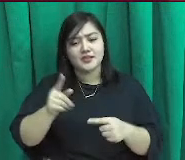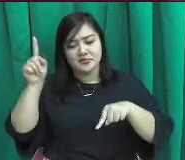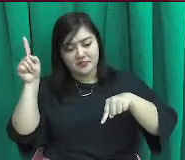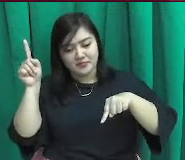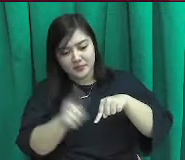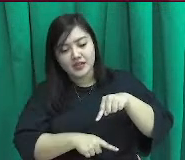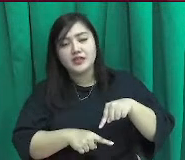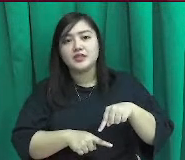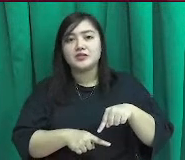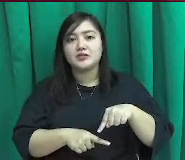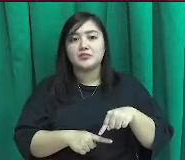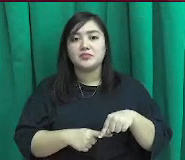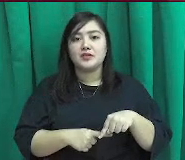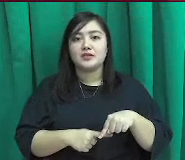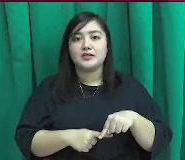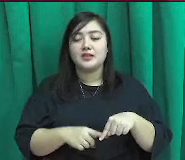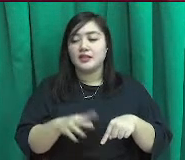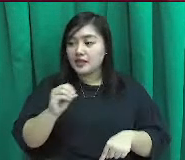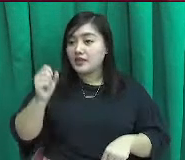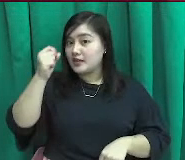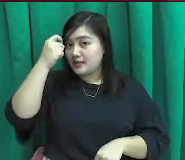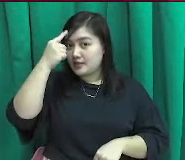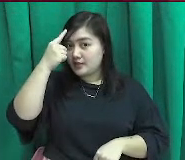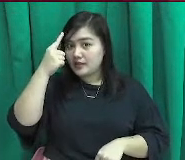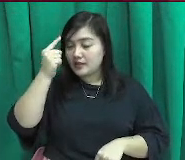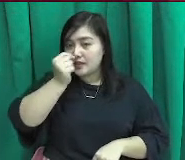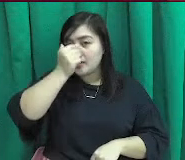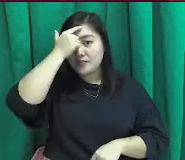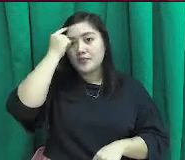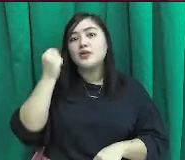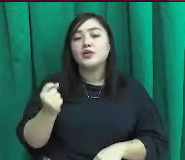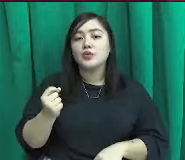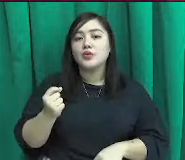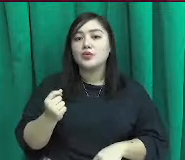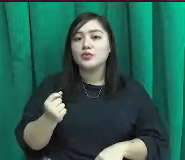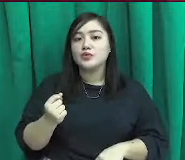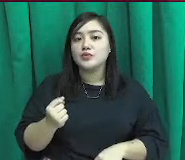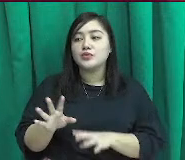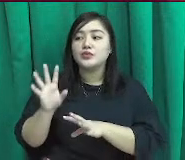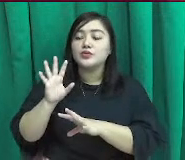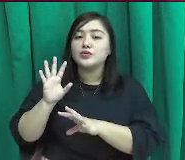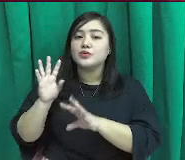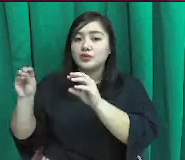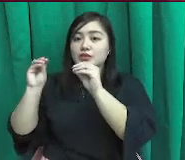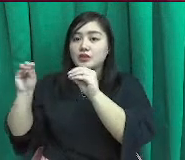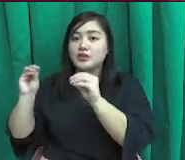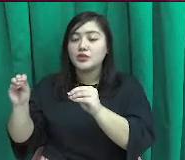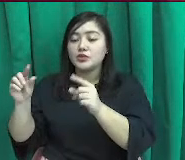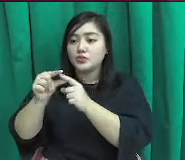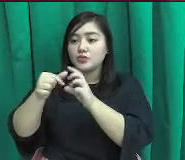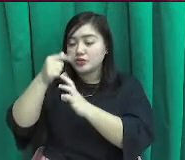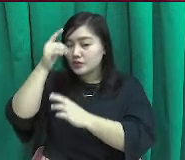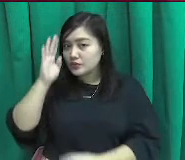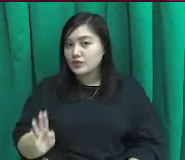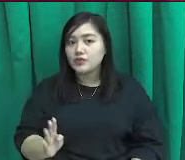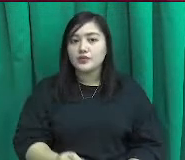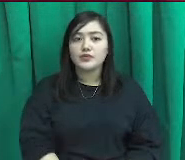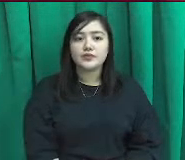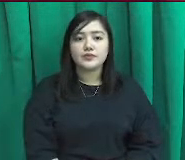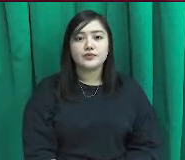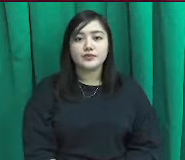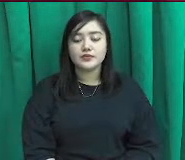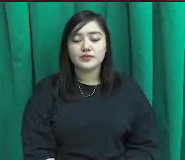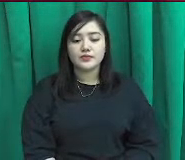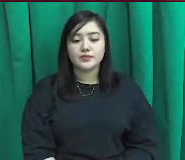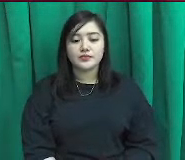see, anong pinangpaintindi ko sa kanya? Salita ng Diyos. Binanggit Amen. Ko sa kanya yung rod of correction. Nandiyan si Ma'am Yang, nanonood, she can attest to that. You see?